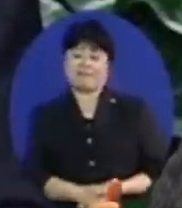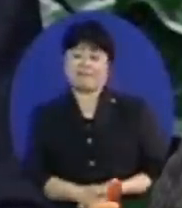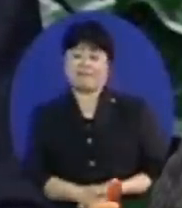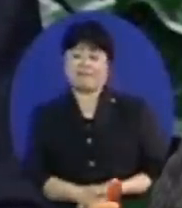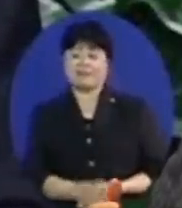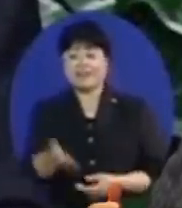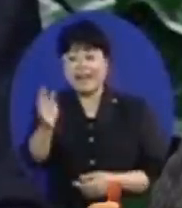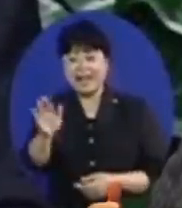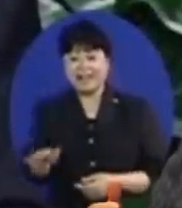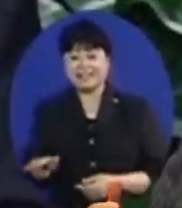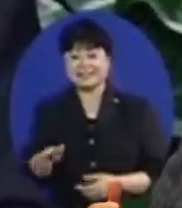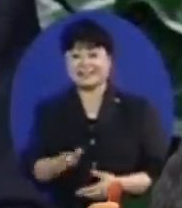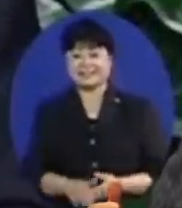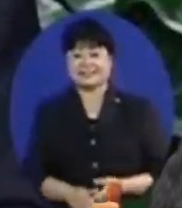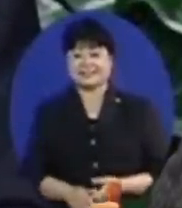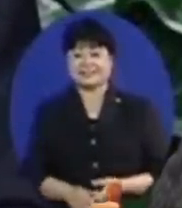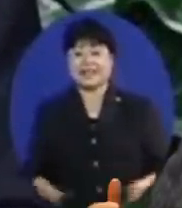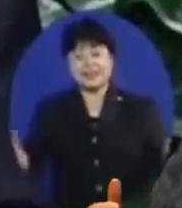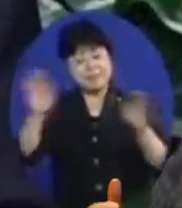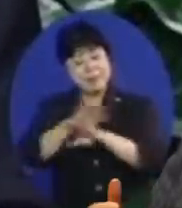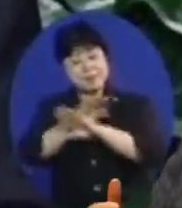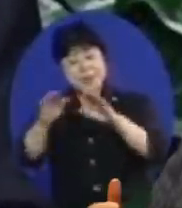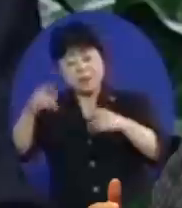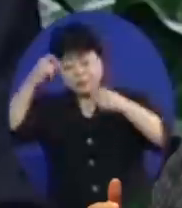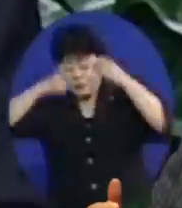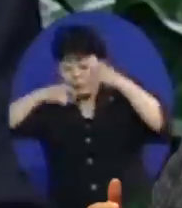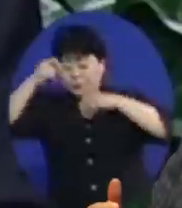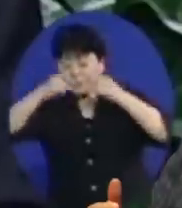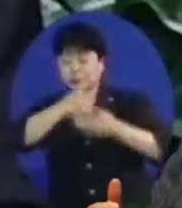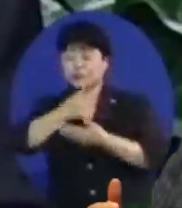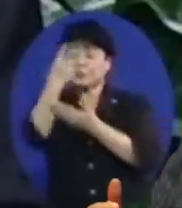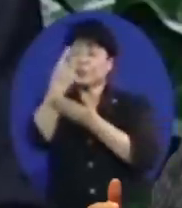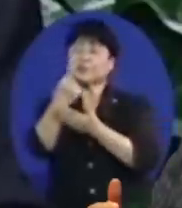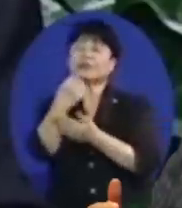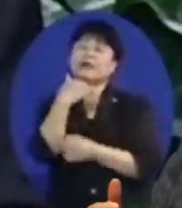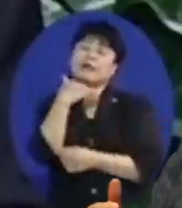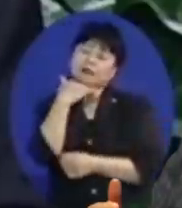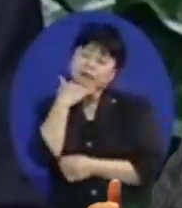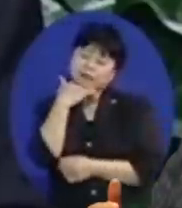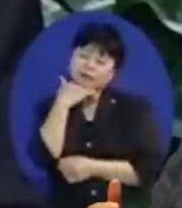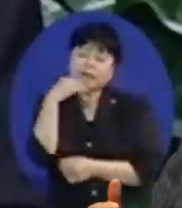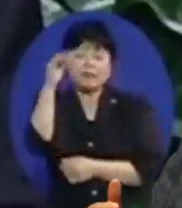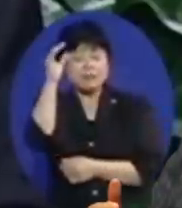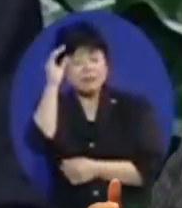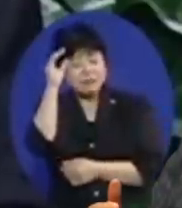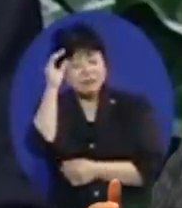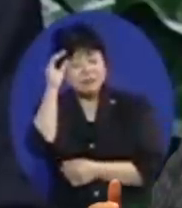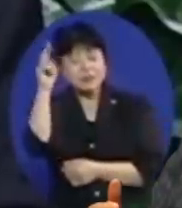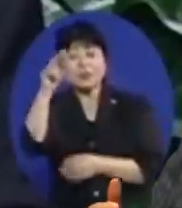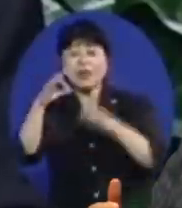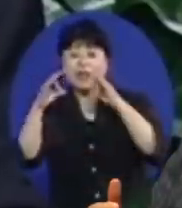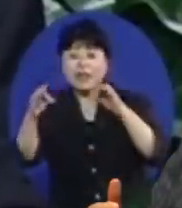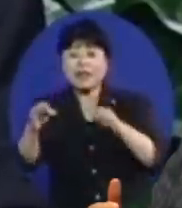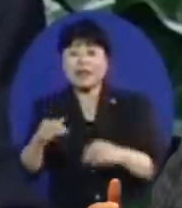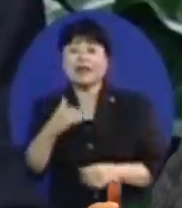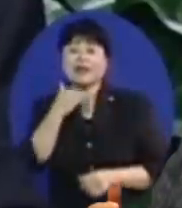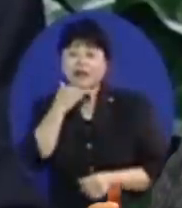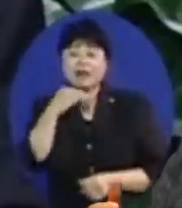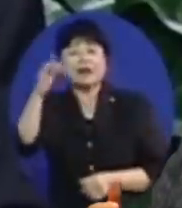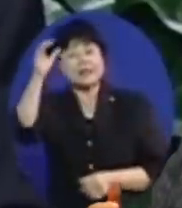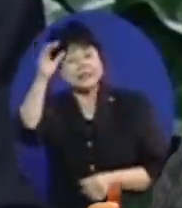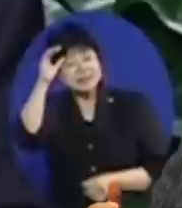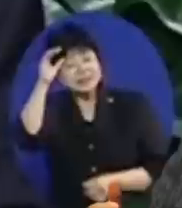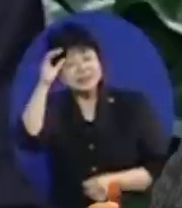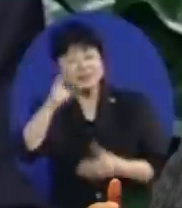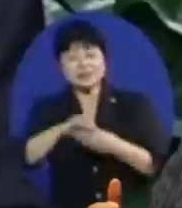그러나 낮에나 밤에나 눈물 흘리며 내 주님 오시기를 고대합니다 하는 노래가 있는 것처럼 고대하고 기다려야 되는 것입니다.